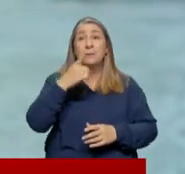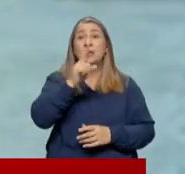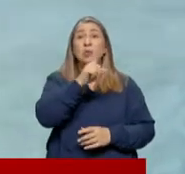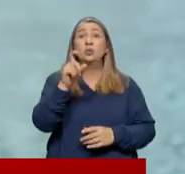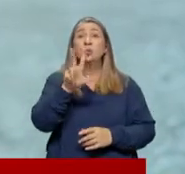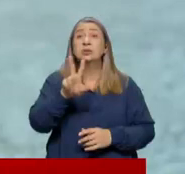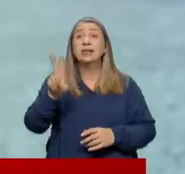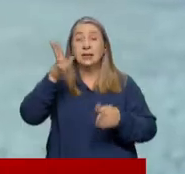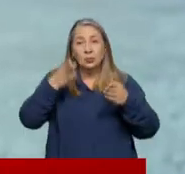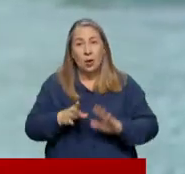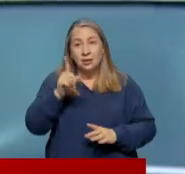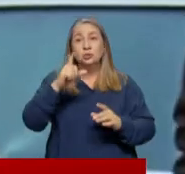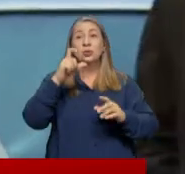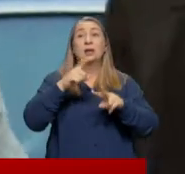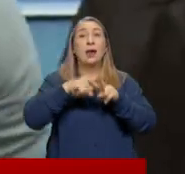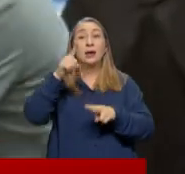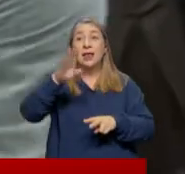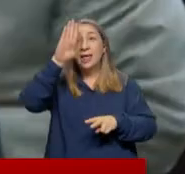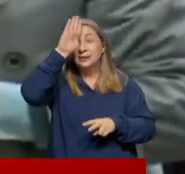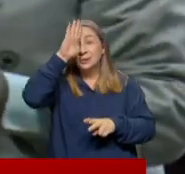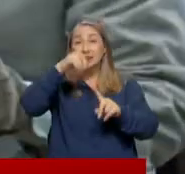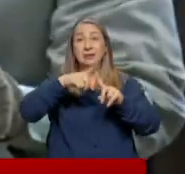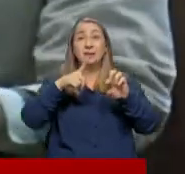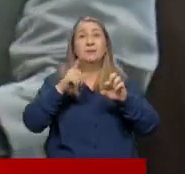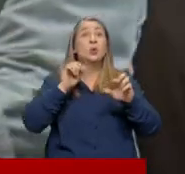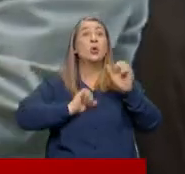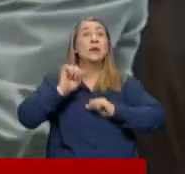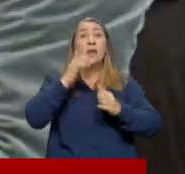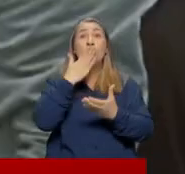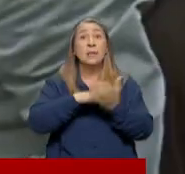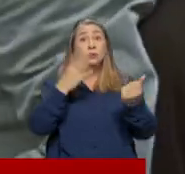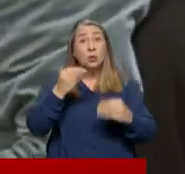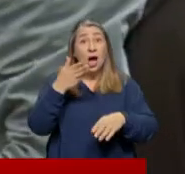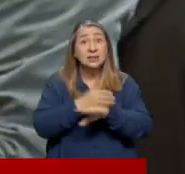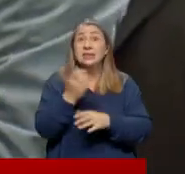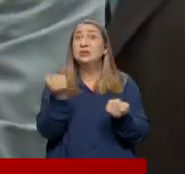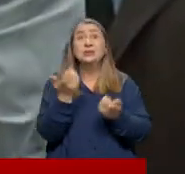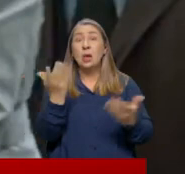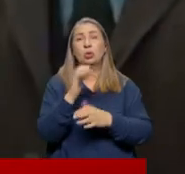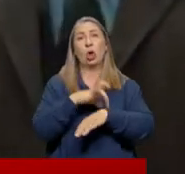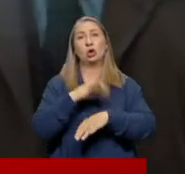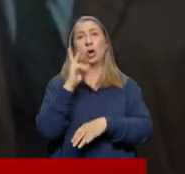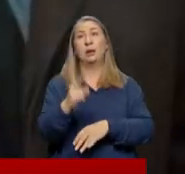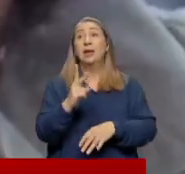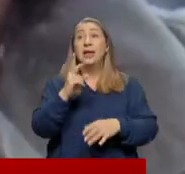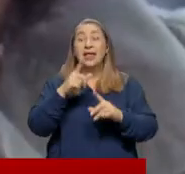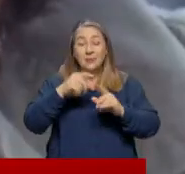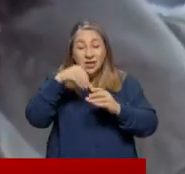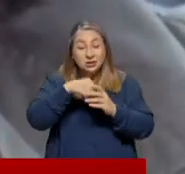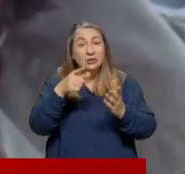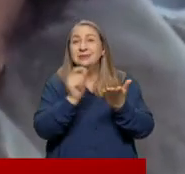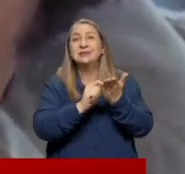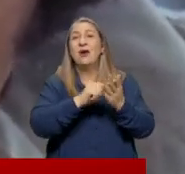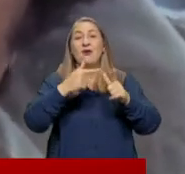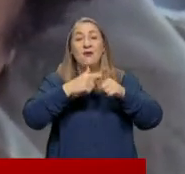1937 yılında dünyaya gelen Cüneyt Arkın'ın İstanbul Tıp Fakültesinden mezun oldu asıl mesleği doktorluk kimliğindeki